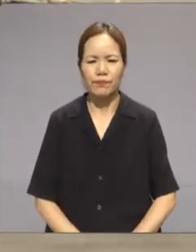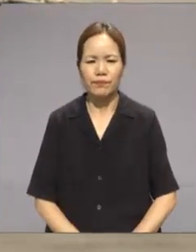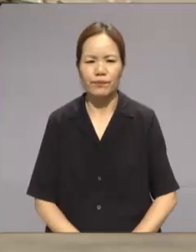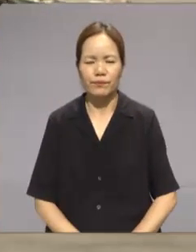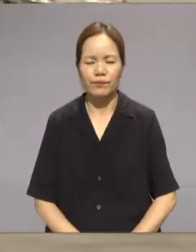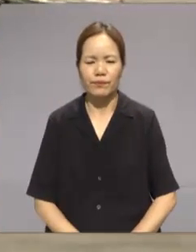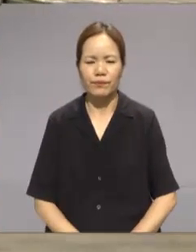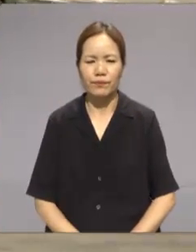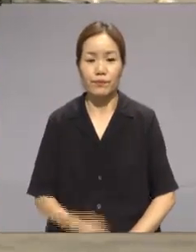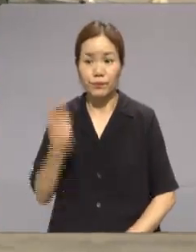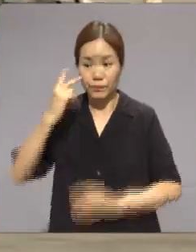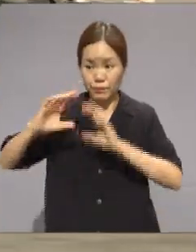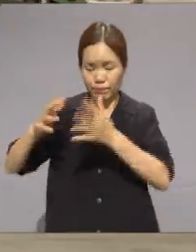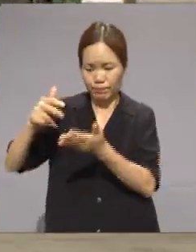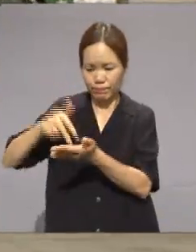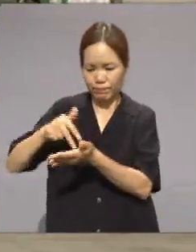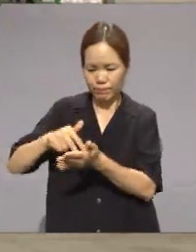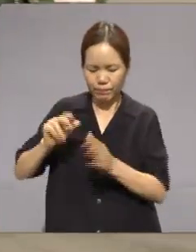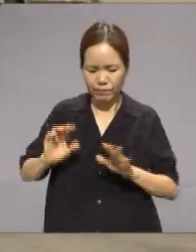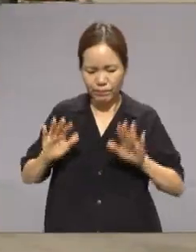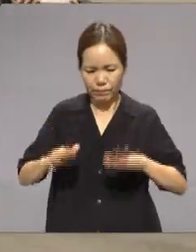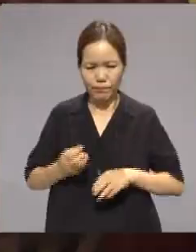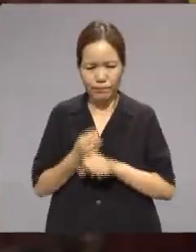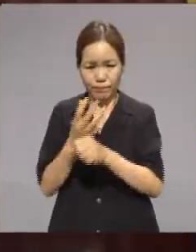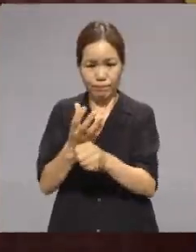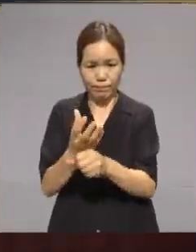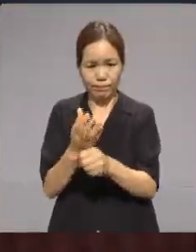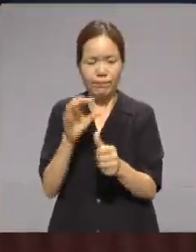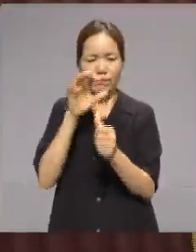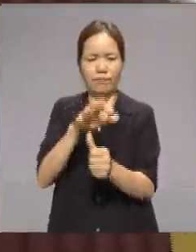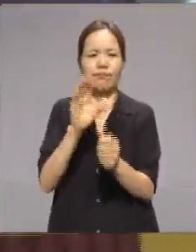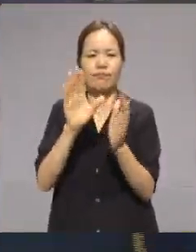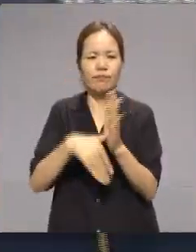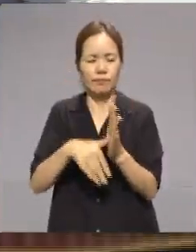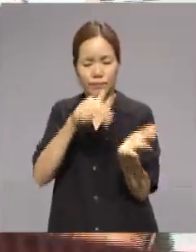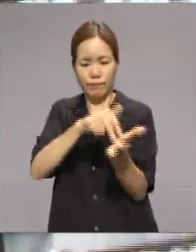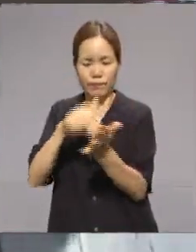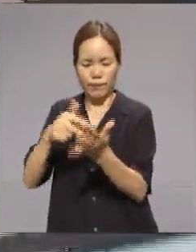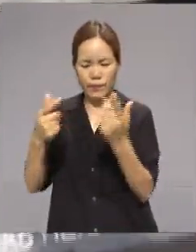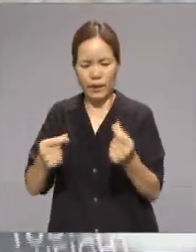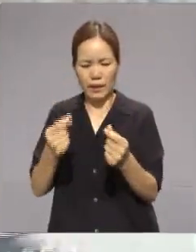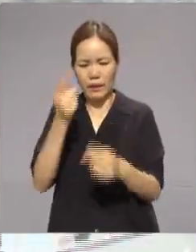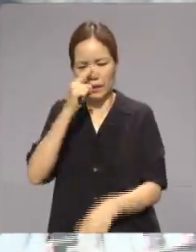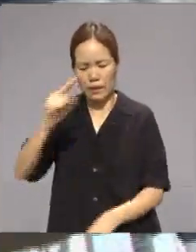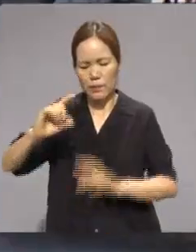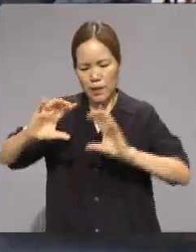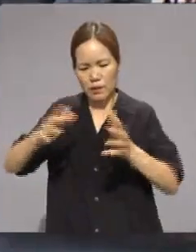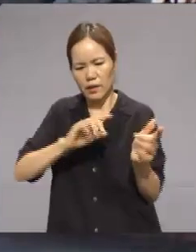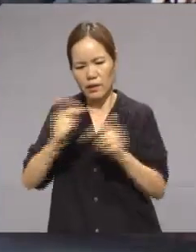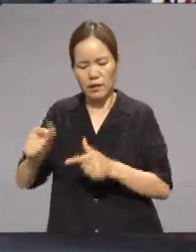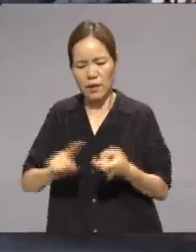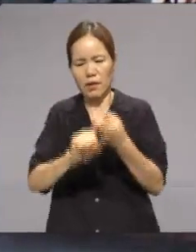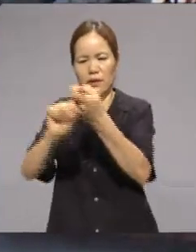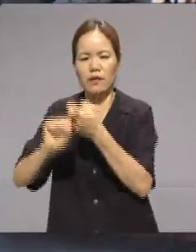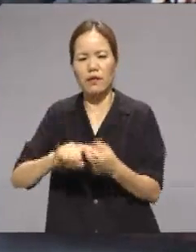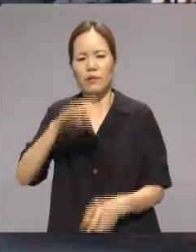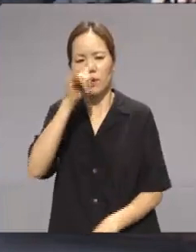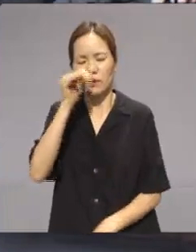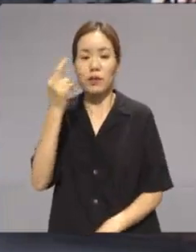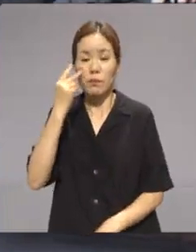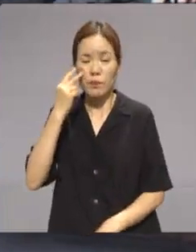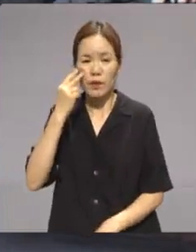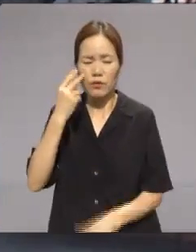있습니다 미국은 이번 수출 통제를 도입하는 과정에서 입장이 같은 서방 국가들과 연합전선을 펴고 있습니다